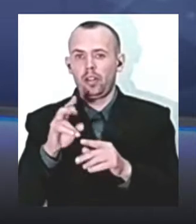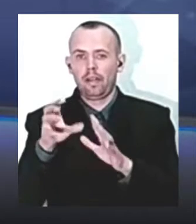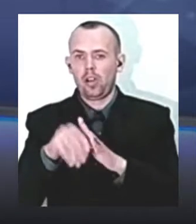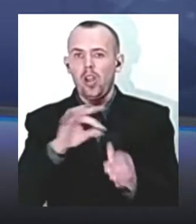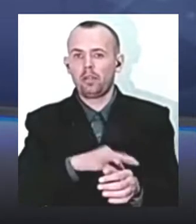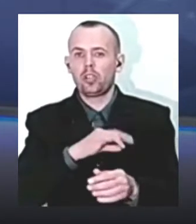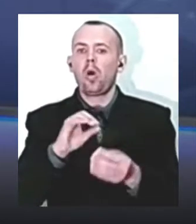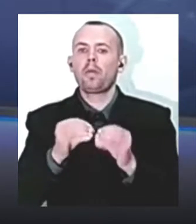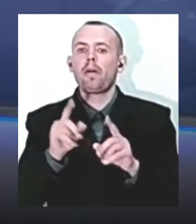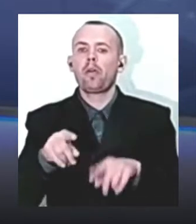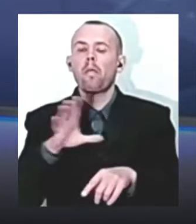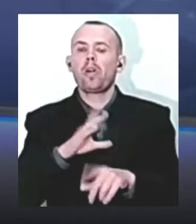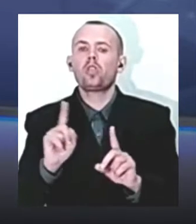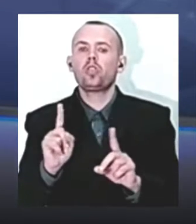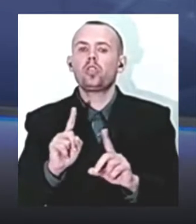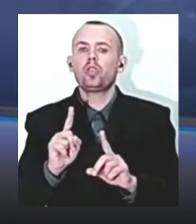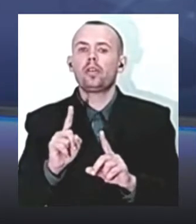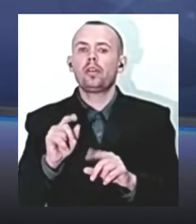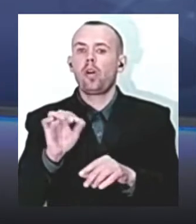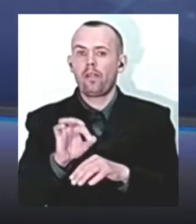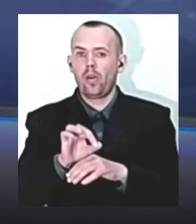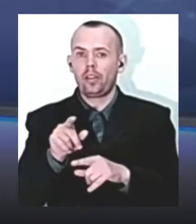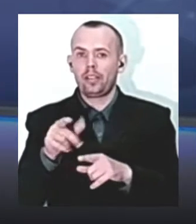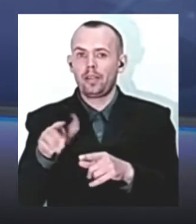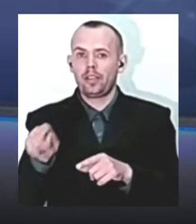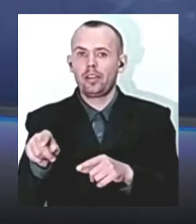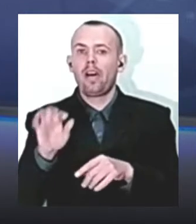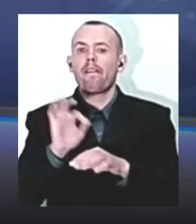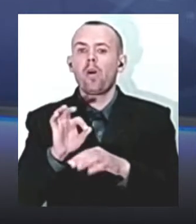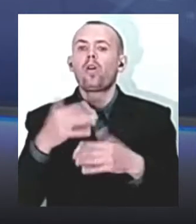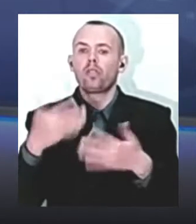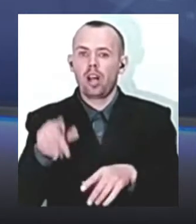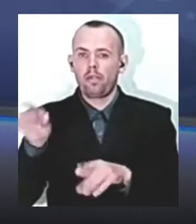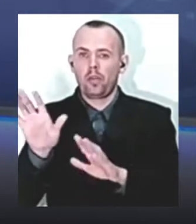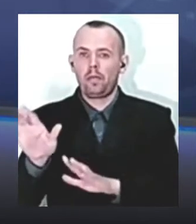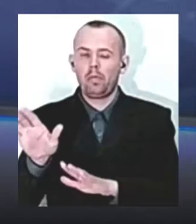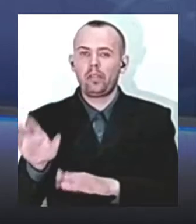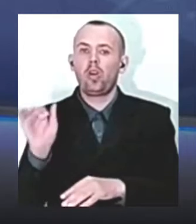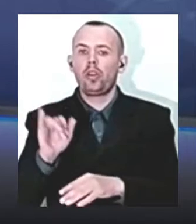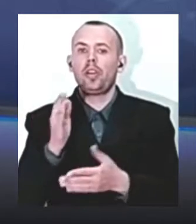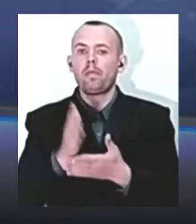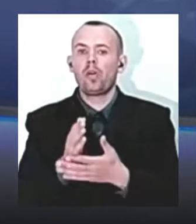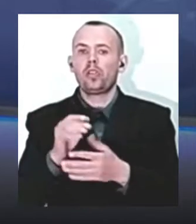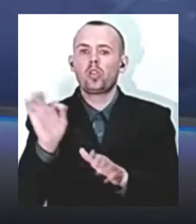що хворі там вже перебувають. Хворі вже там перебувають і мають терміново сьогодні